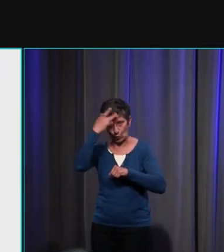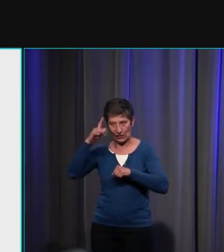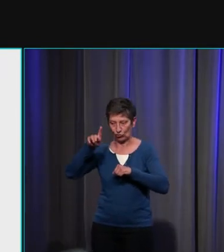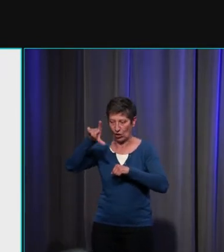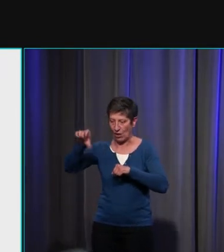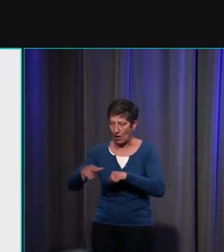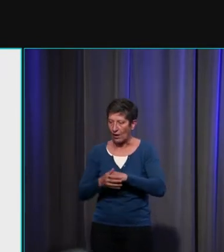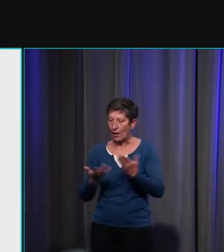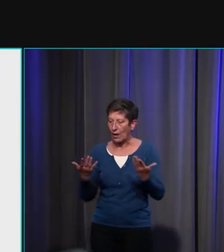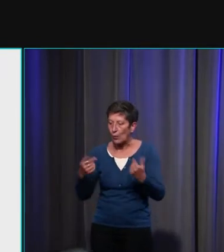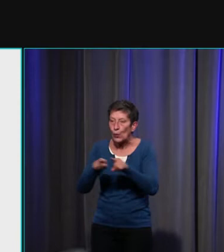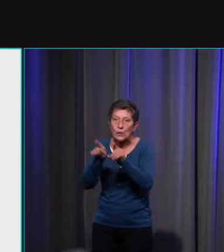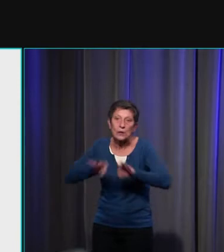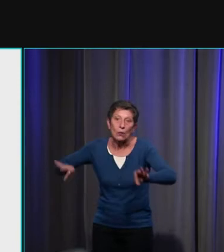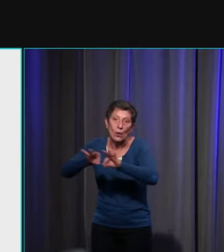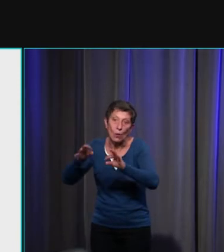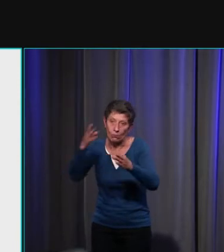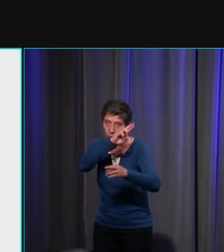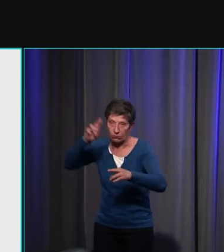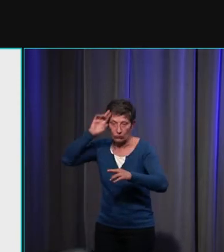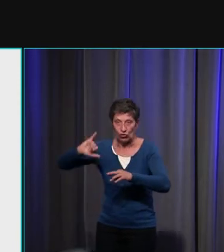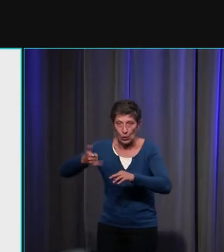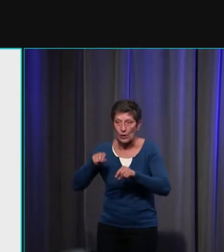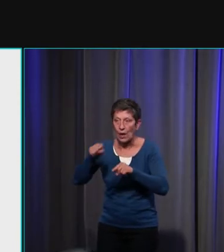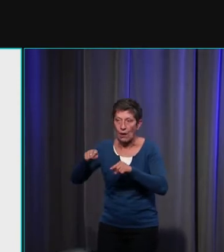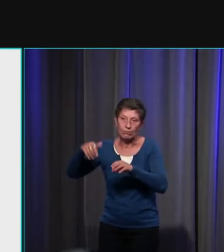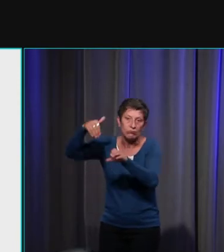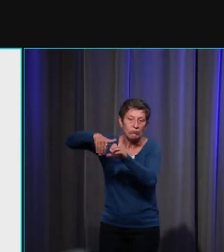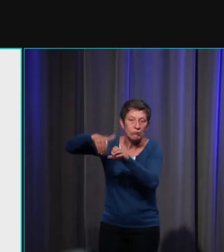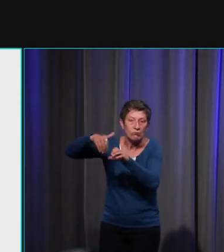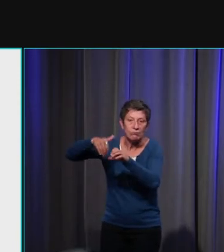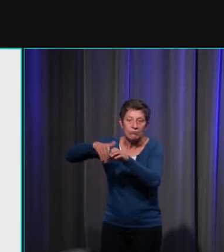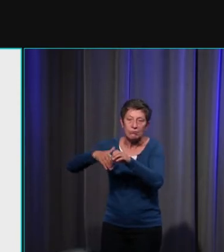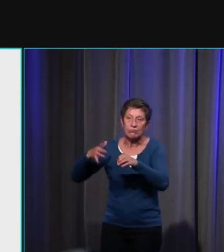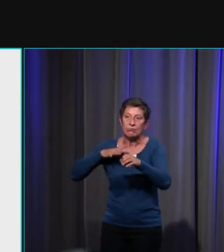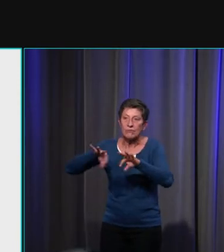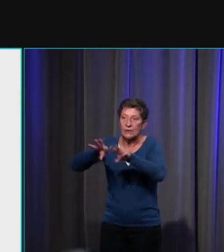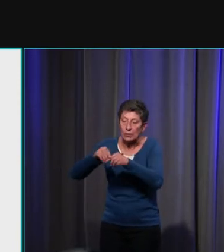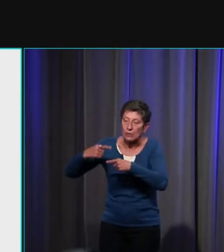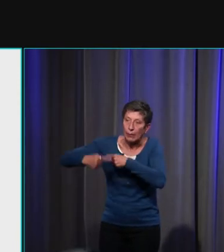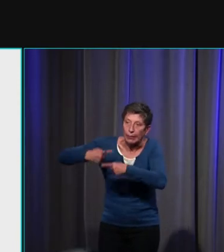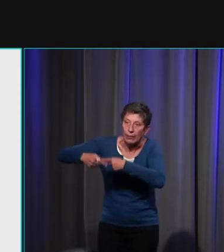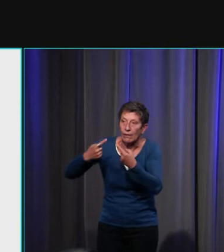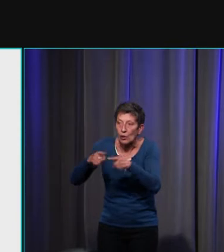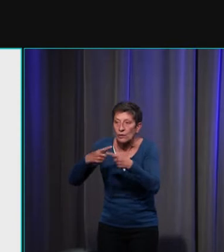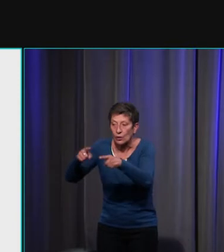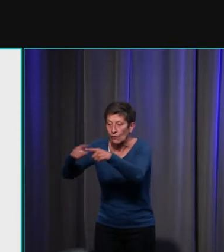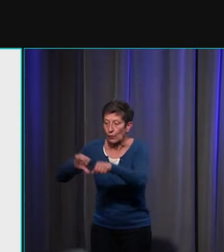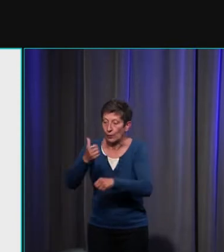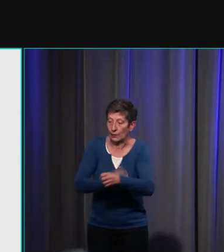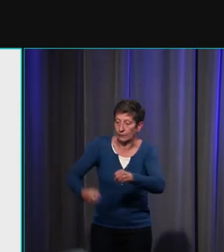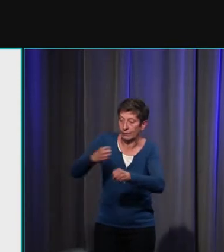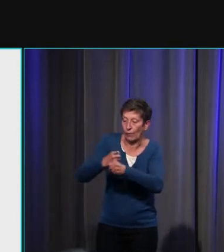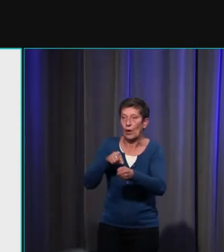le royaume de jérusalem où se succèdent des dynasties très différente depuis le premier le fondateur le